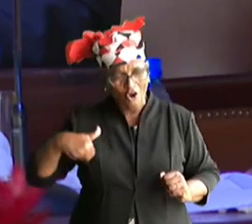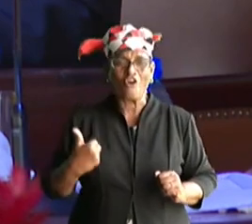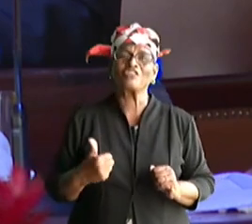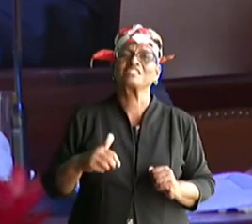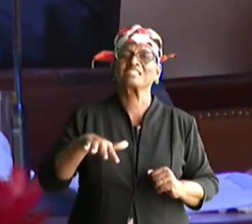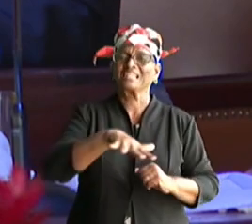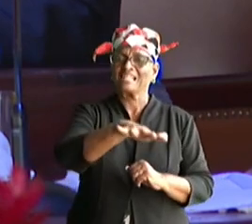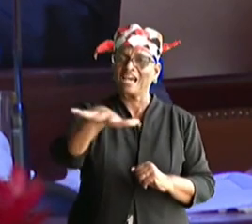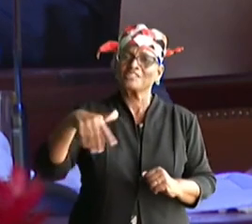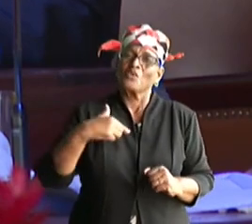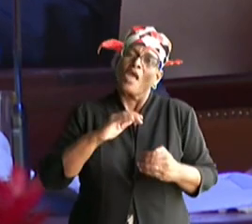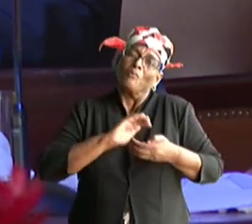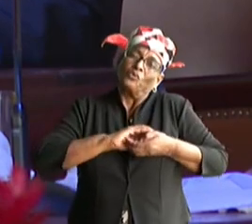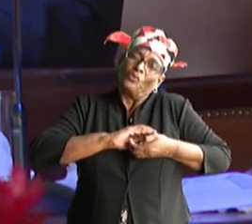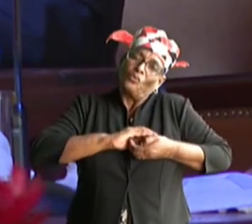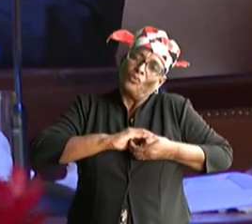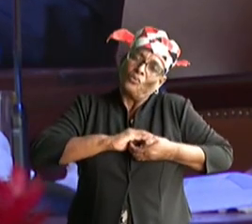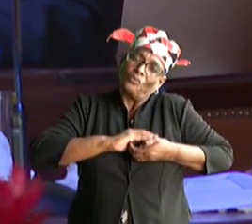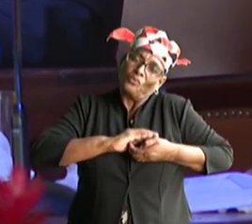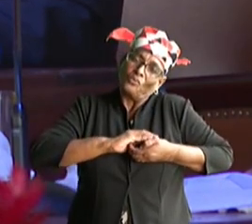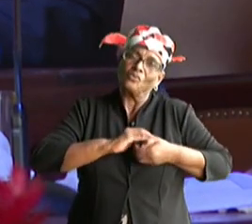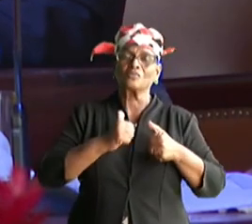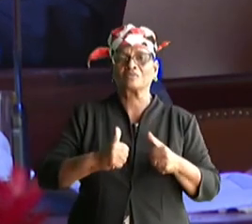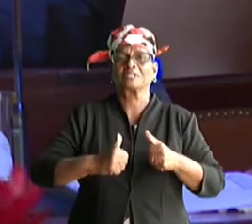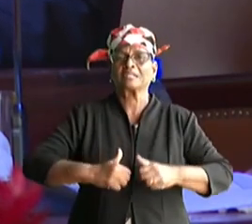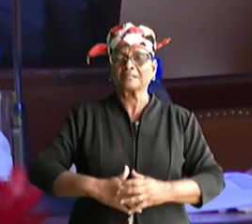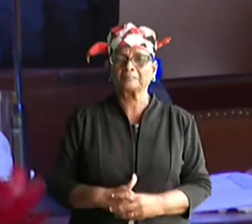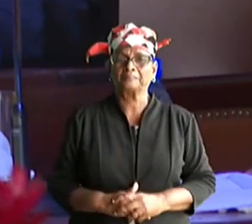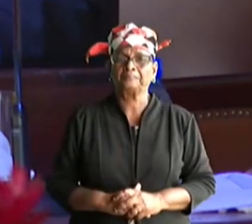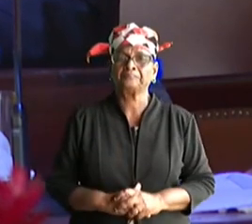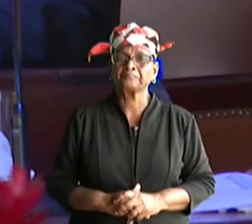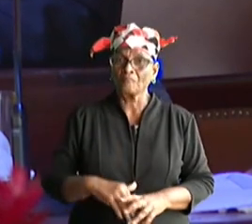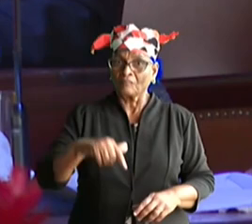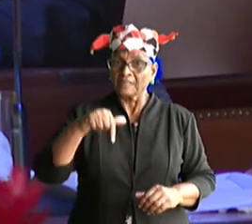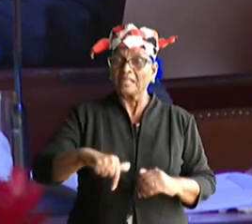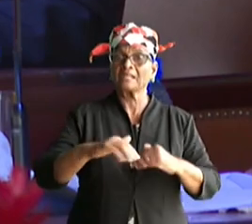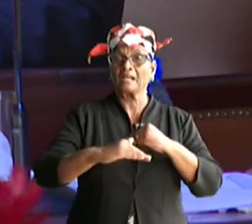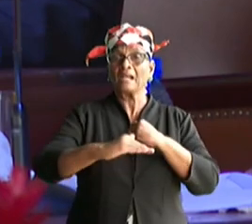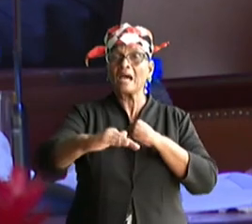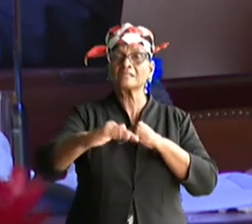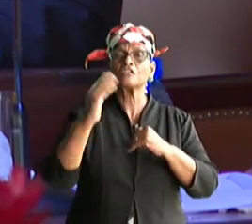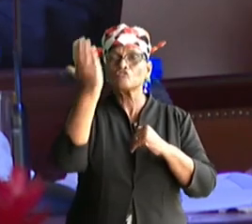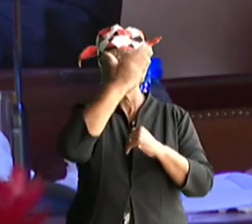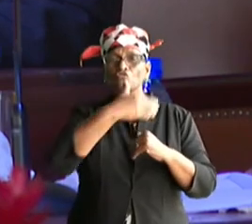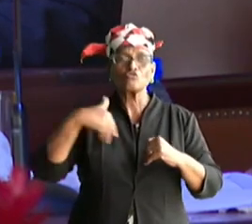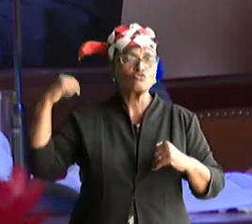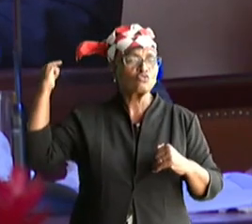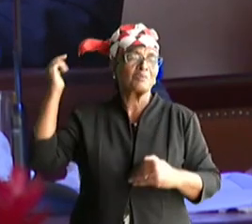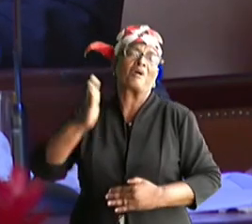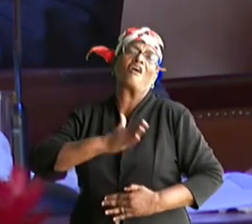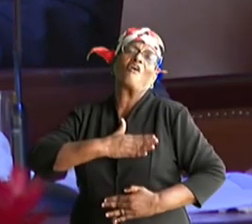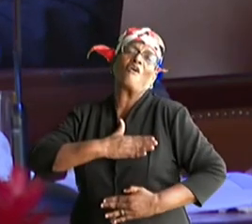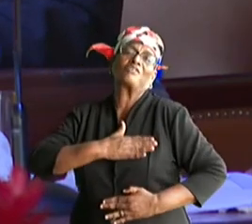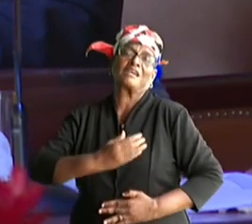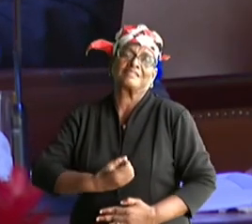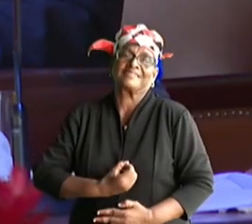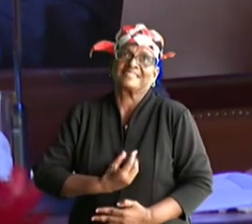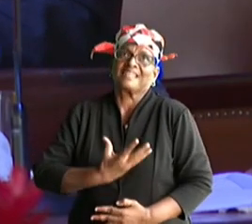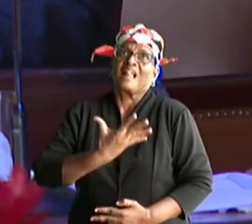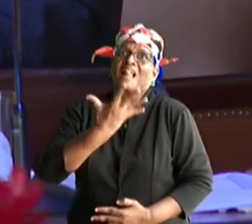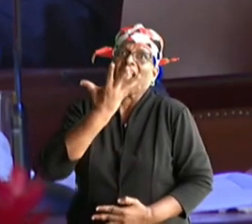we moeten koesteren en bewaken. Aan dit land hebben wij Surinamers onze hart en ziel